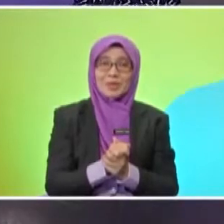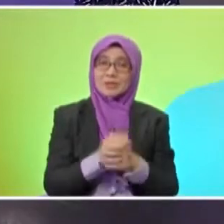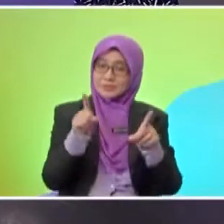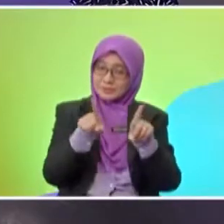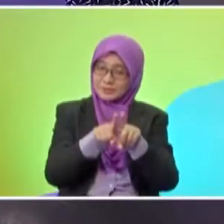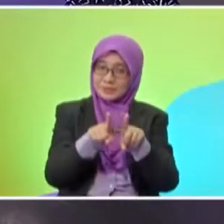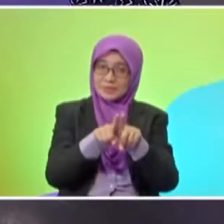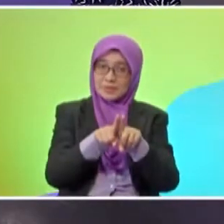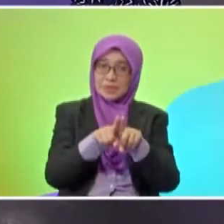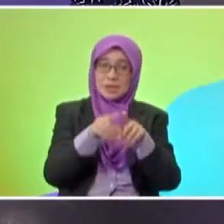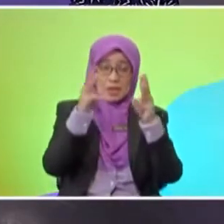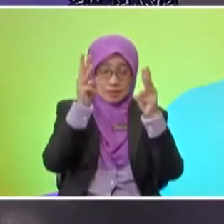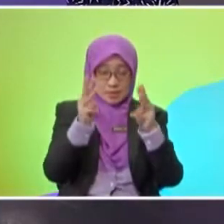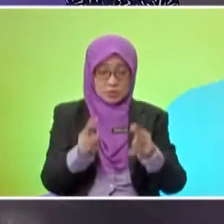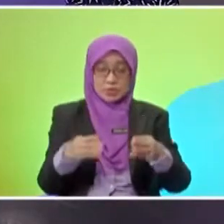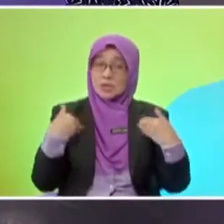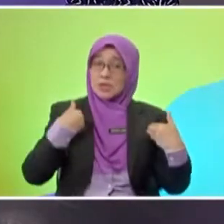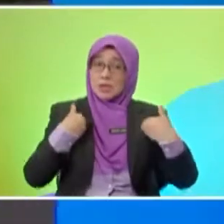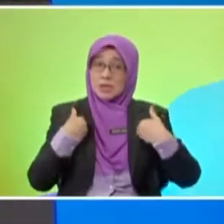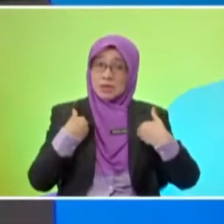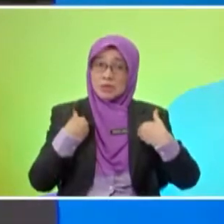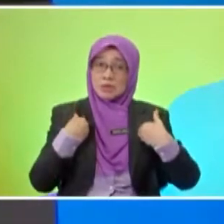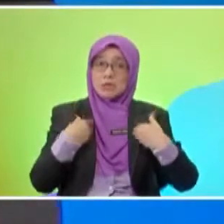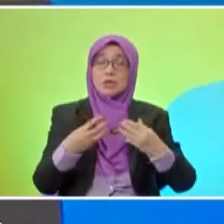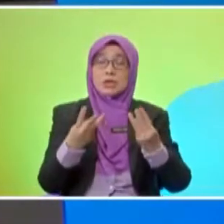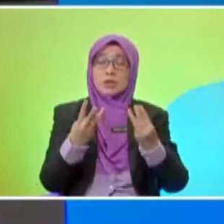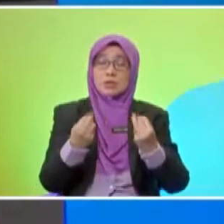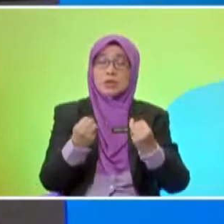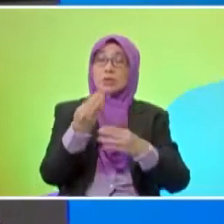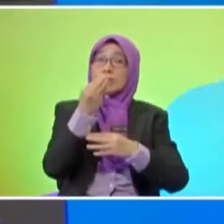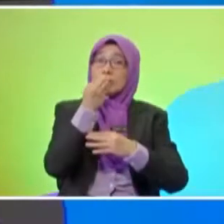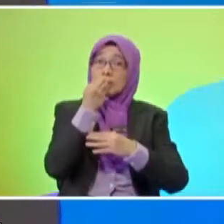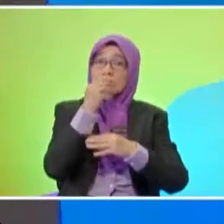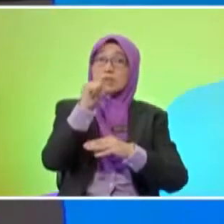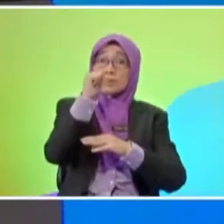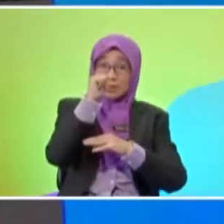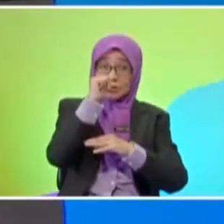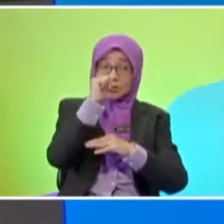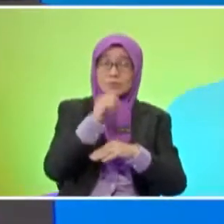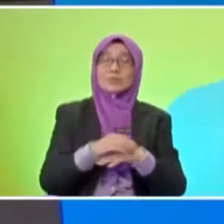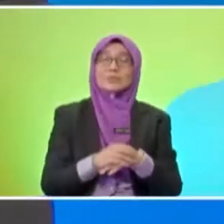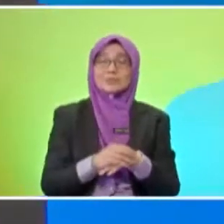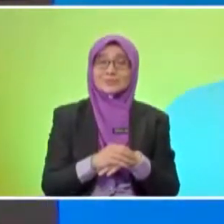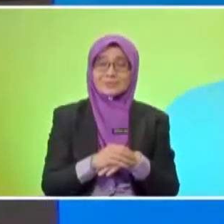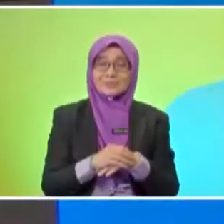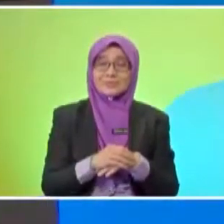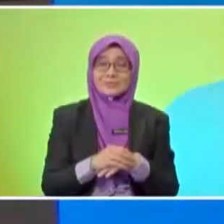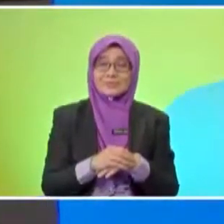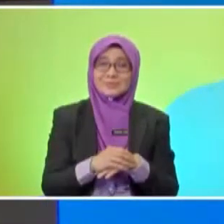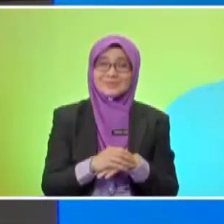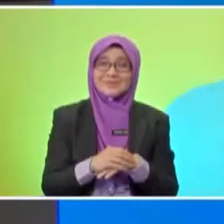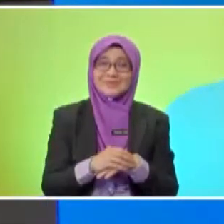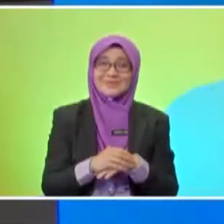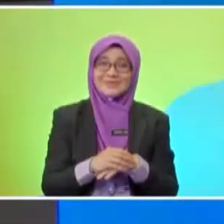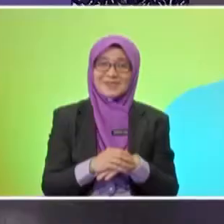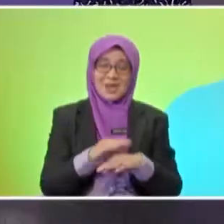hewan Google terputus bekal air meski gitu Macam mana Simpannya sebagainya